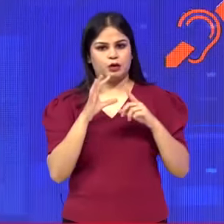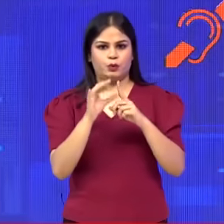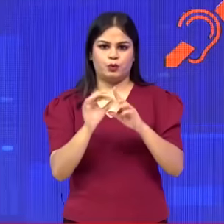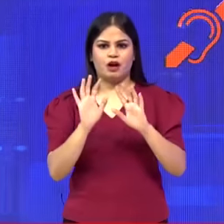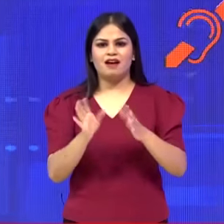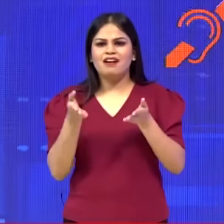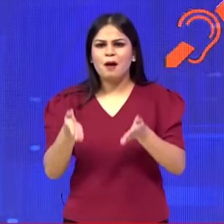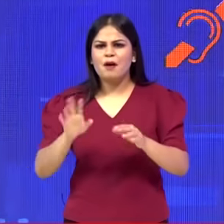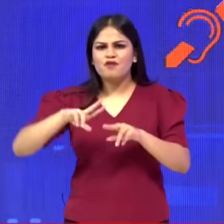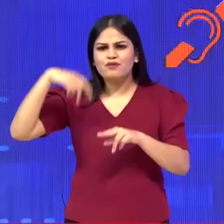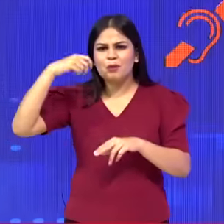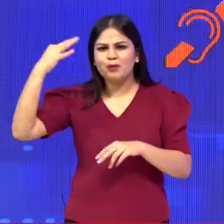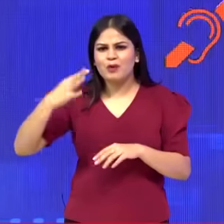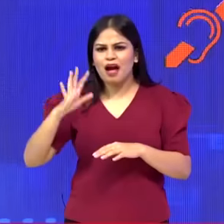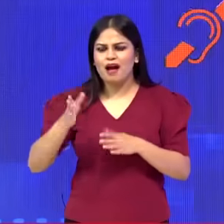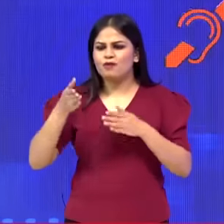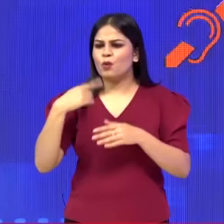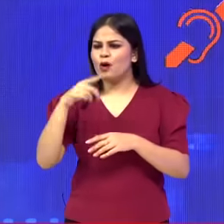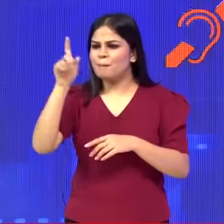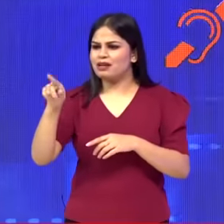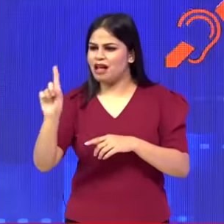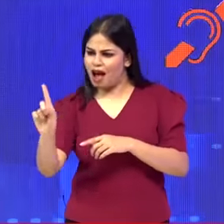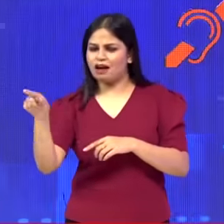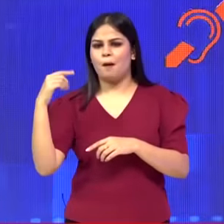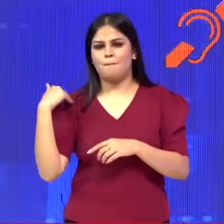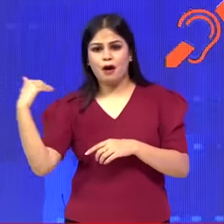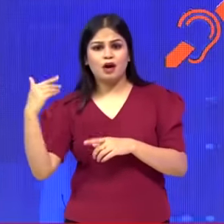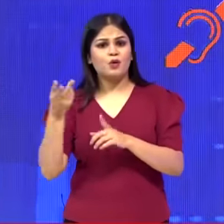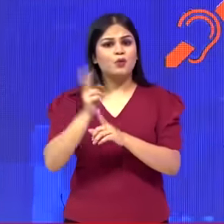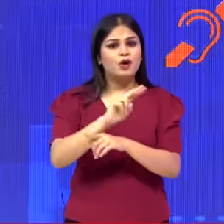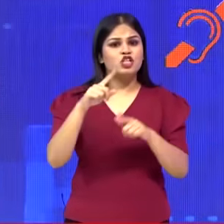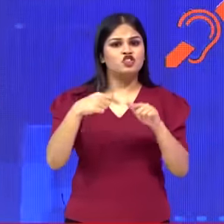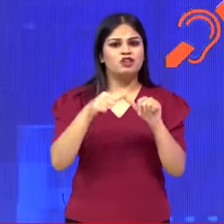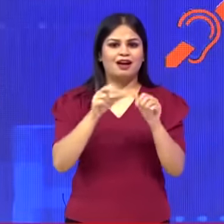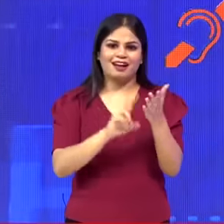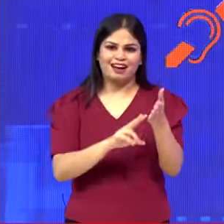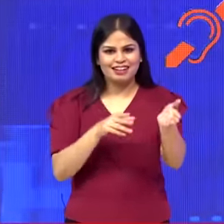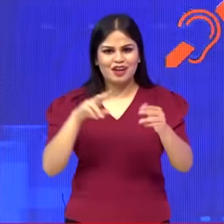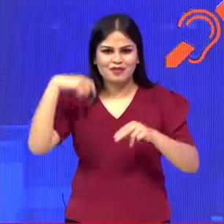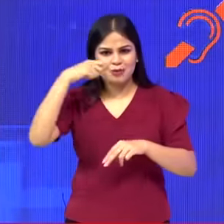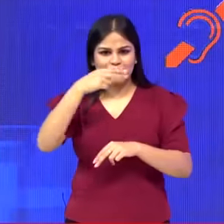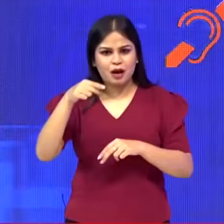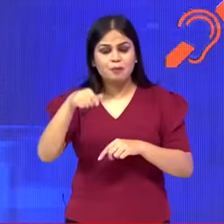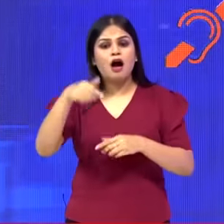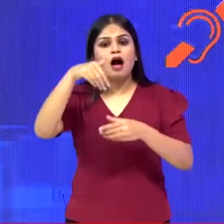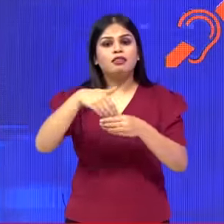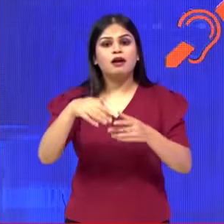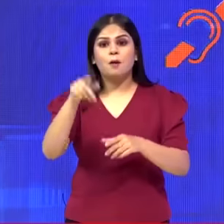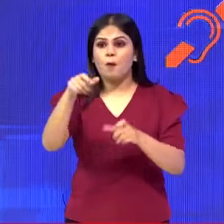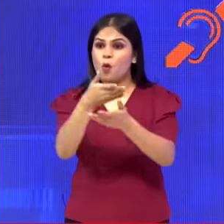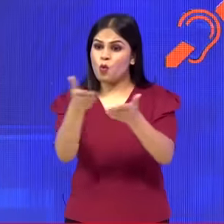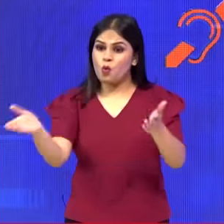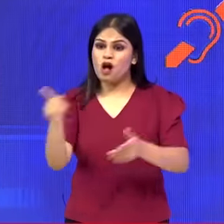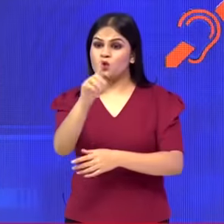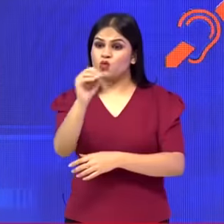किसी के भाई किसी की जान में वो एक डायलॉग ही है, दैट दे हैव टू बी लकी 100 times, आई हैव टू बी लकी